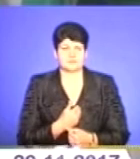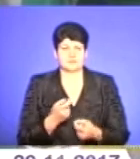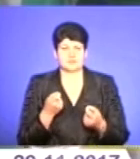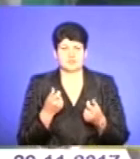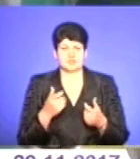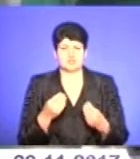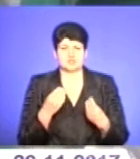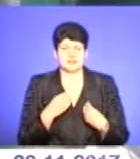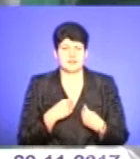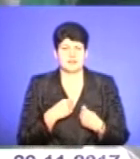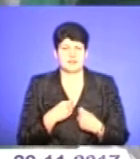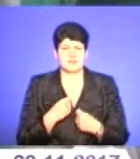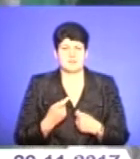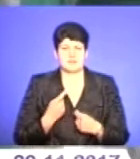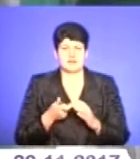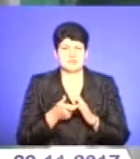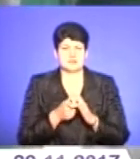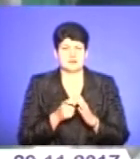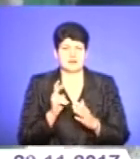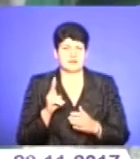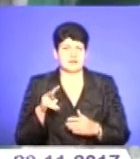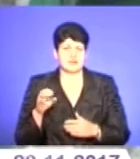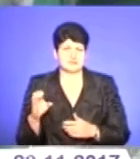дала майстер-клас і